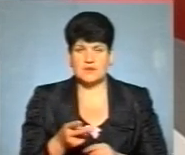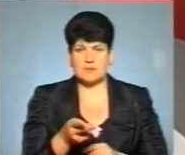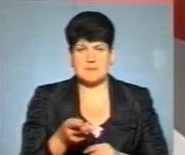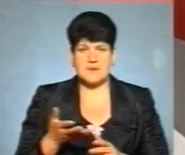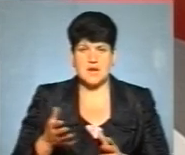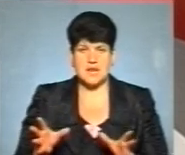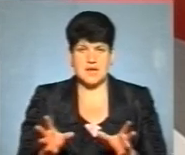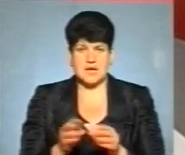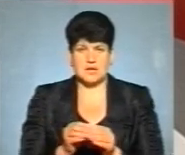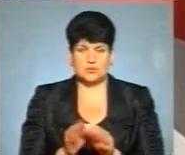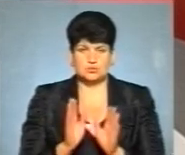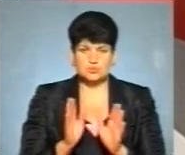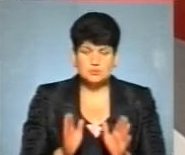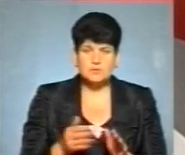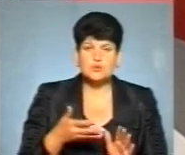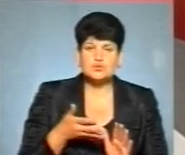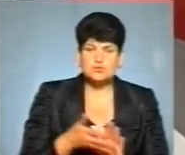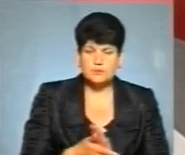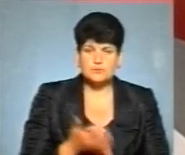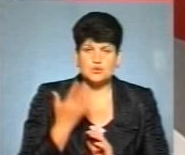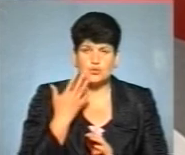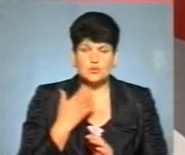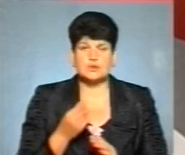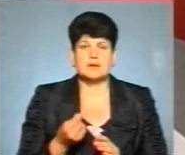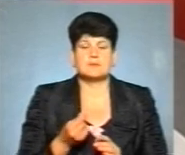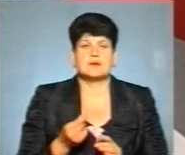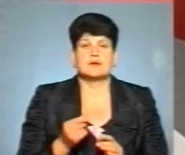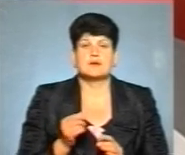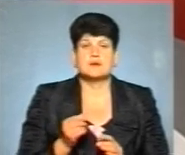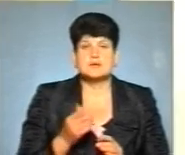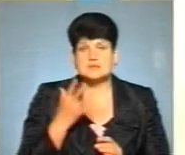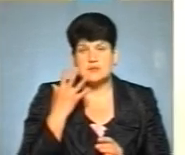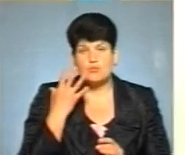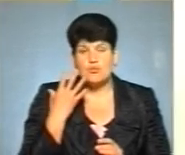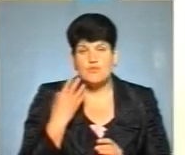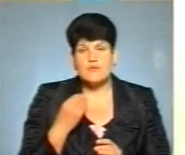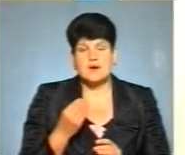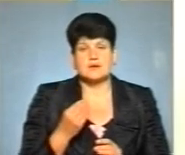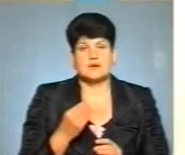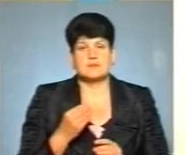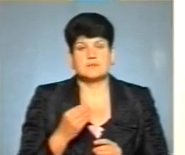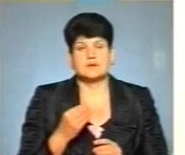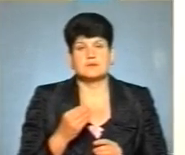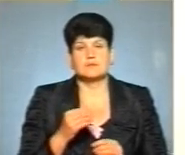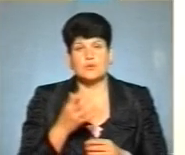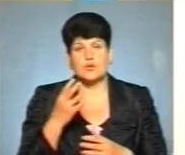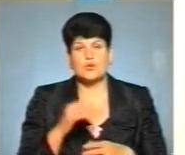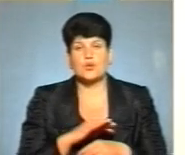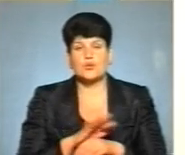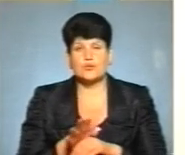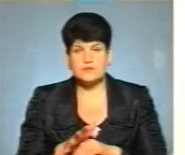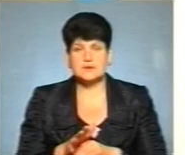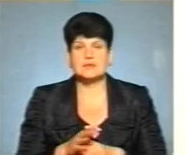але збалансовано. Тобто ми розуміємо, що коли ми вдаряємося тільки в економіку, забуваємо про ковід, нас не буде скоро ким економіку робити. А коли ми почнемо